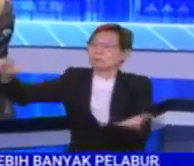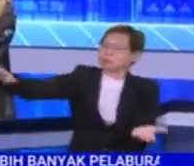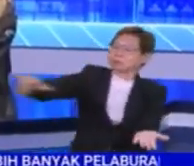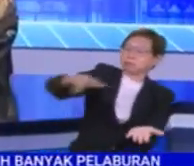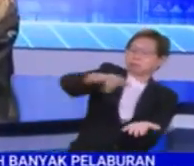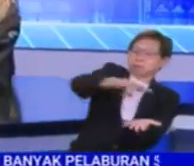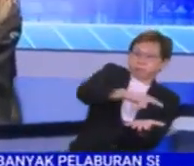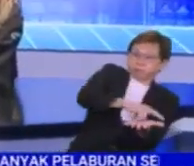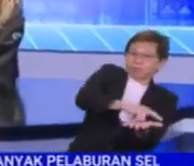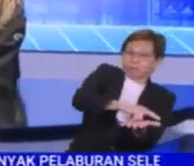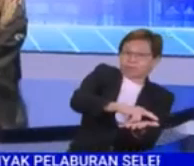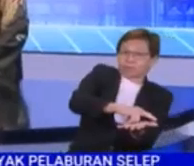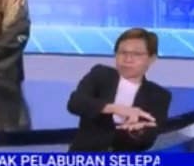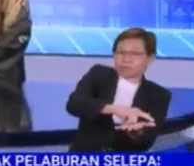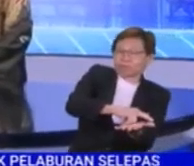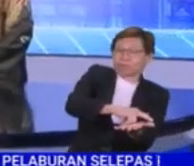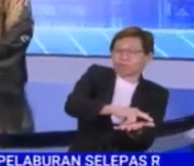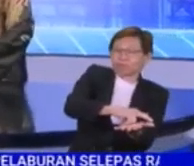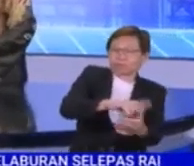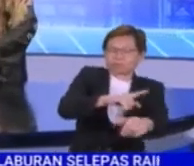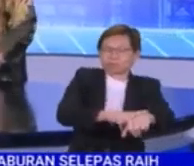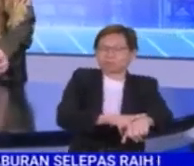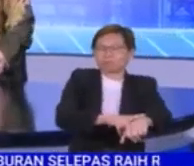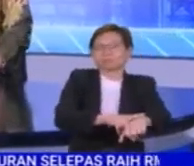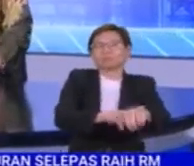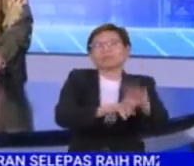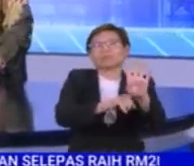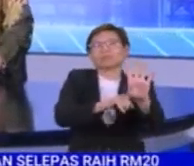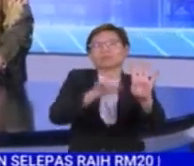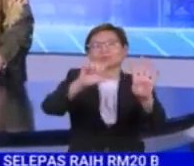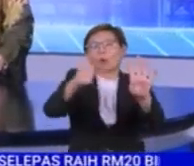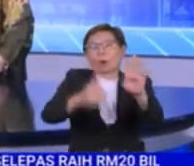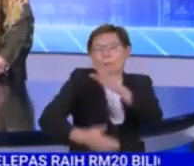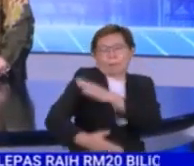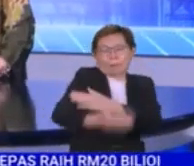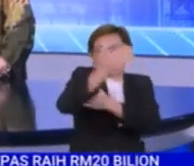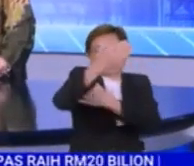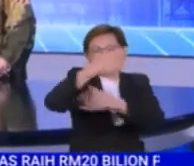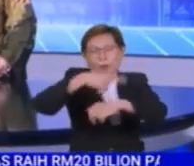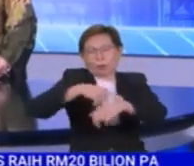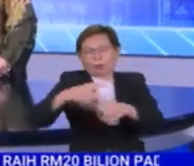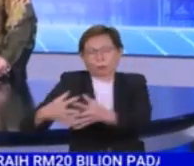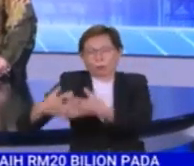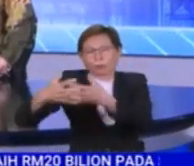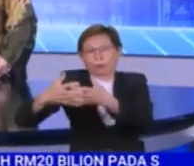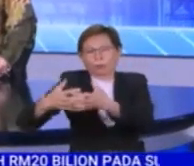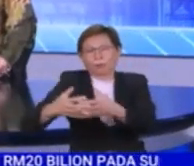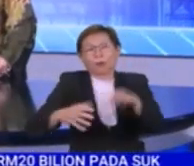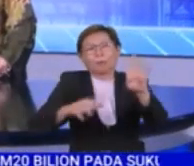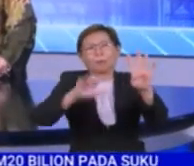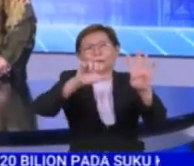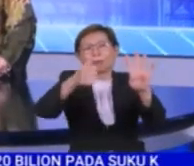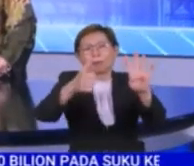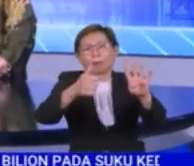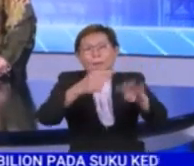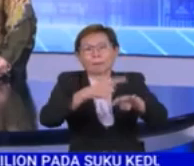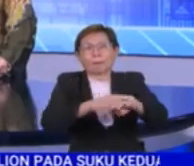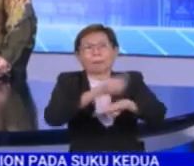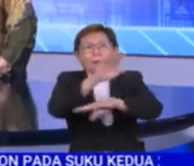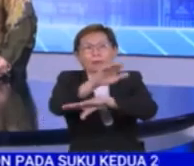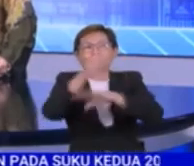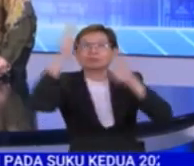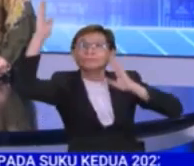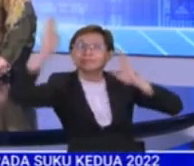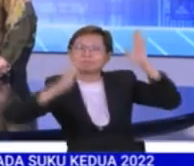di lapan terbang antarabangsa John F Kennedy pada pukul 410 pagi waktu tempatan itu 410 minit petang